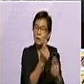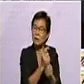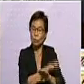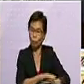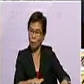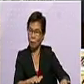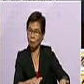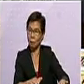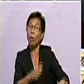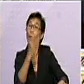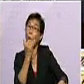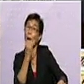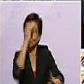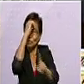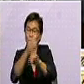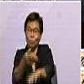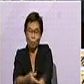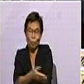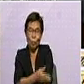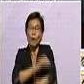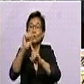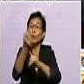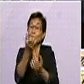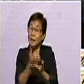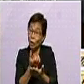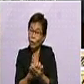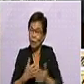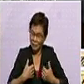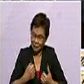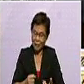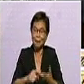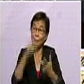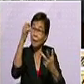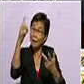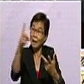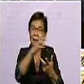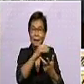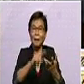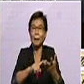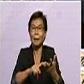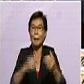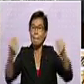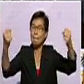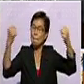tertentu. Ia bertujuan menambah baik keadaan sosioekonomi, kesihatan, pendidikan